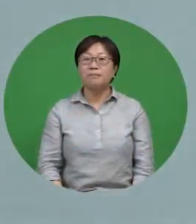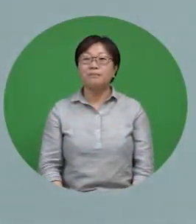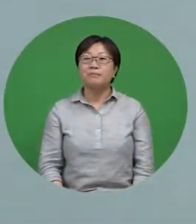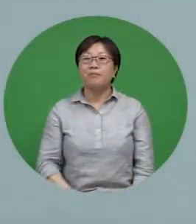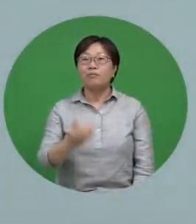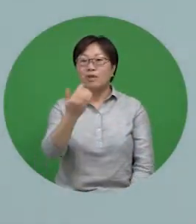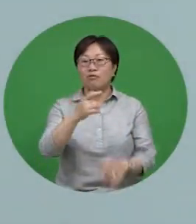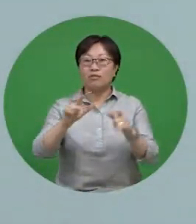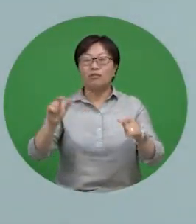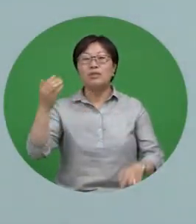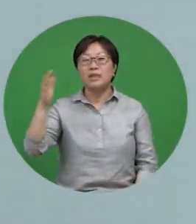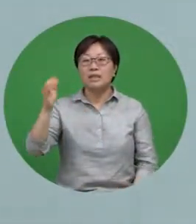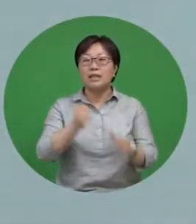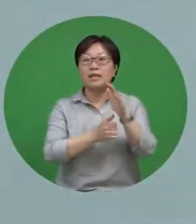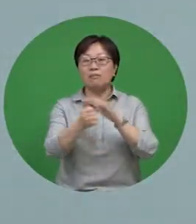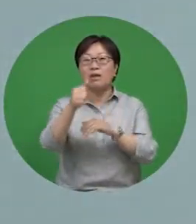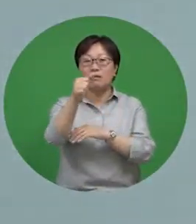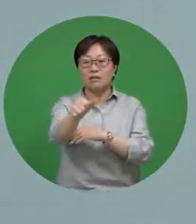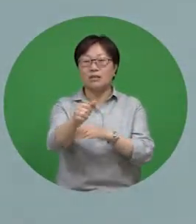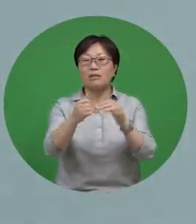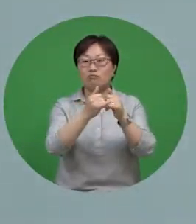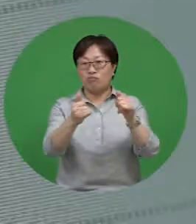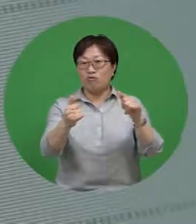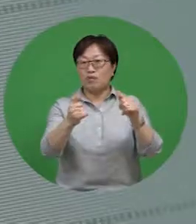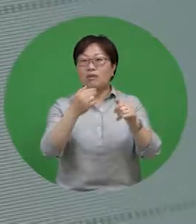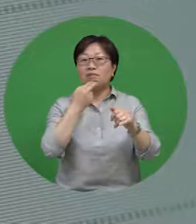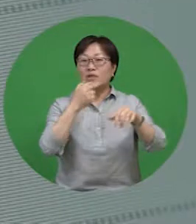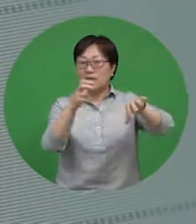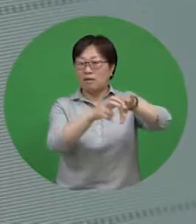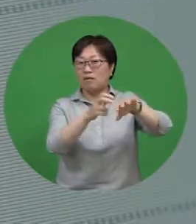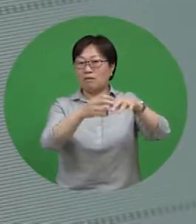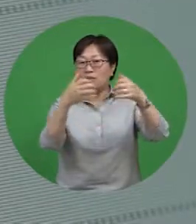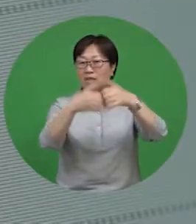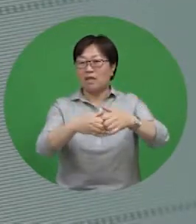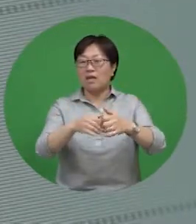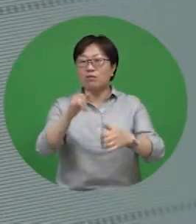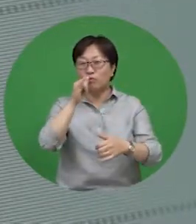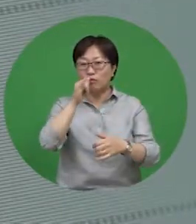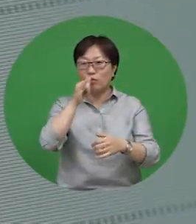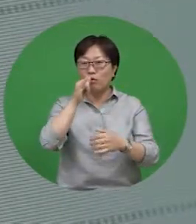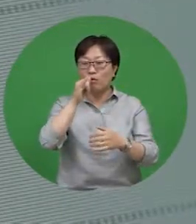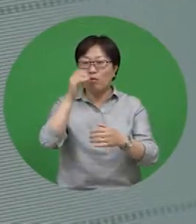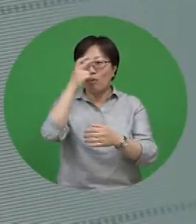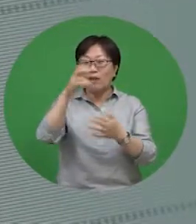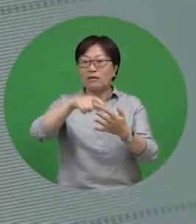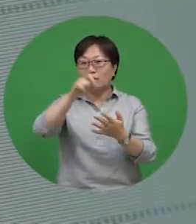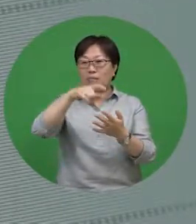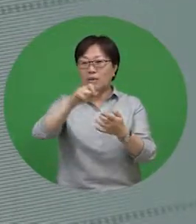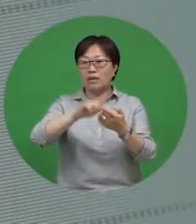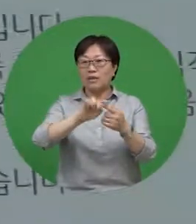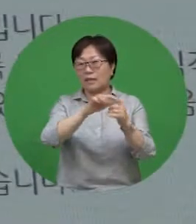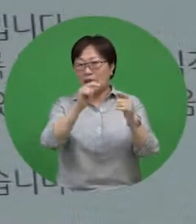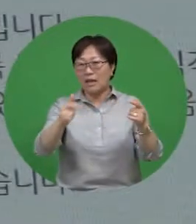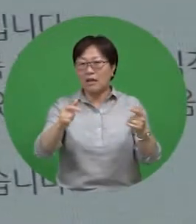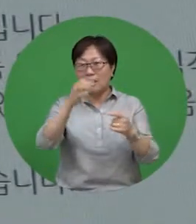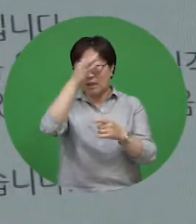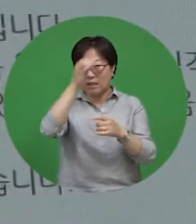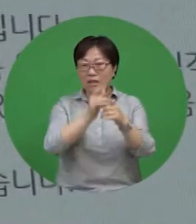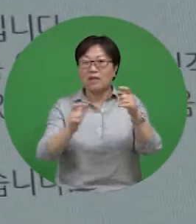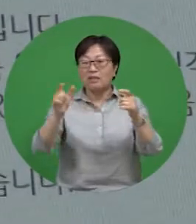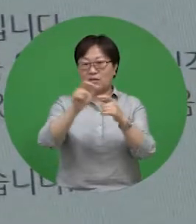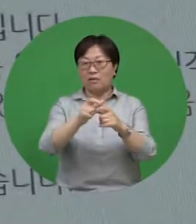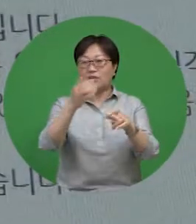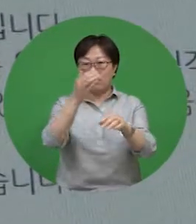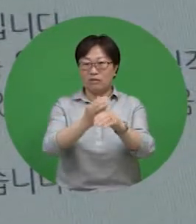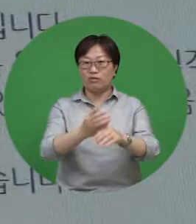있습니다. 구로구는 최근 희망터치 무인검진기에 중독 관련 선별검진 기능도 추가해 다양한